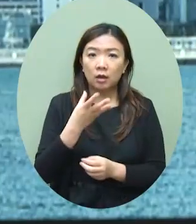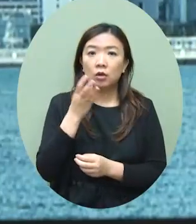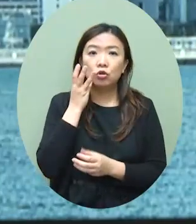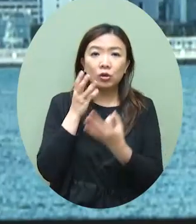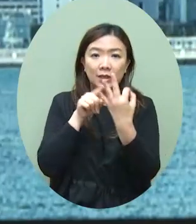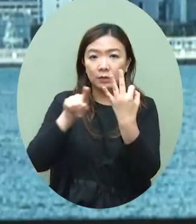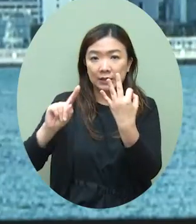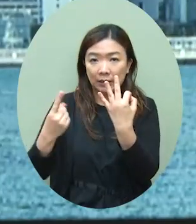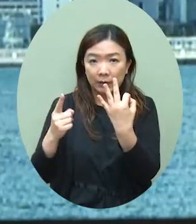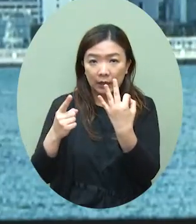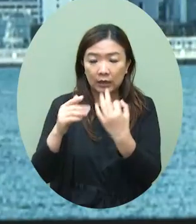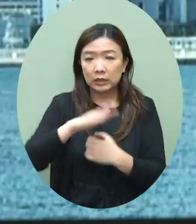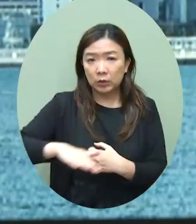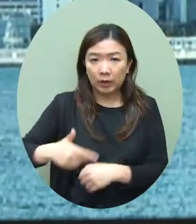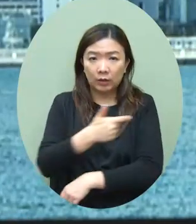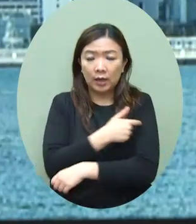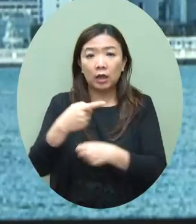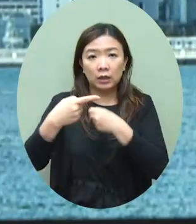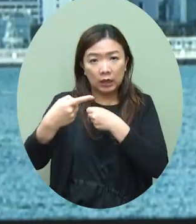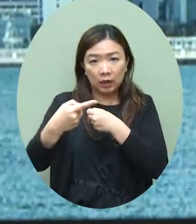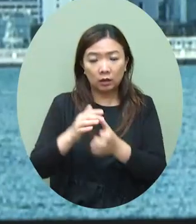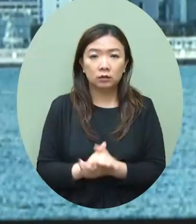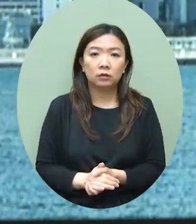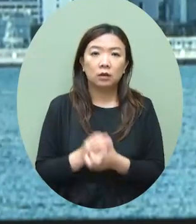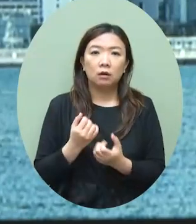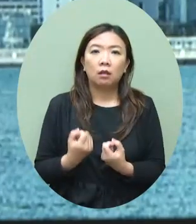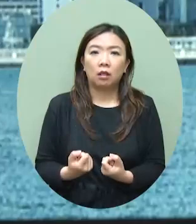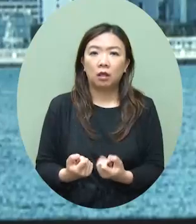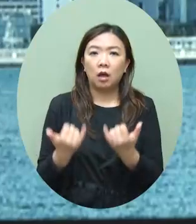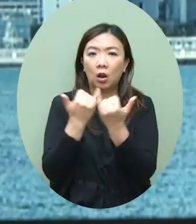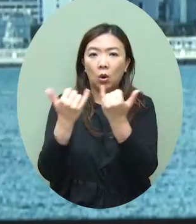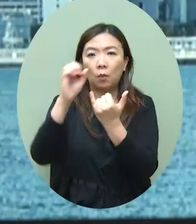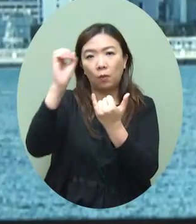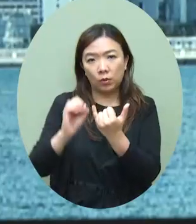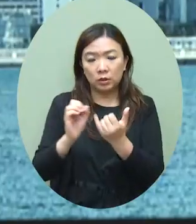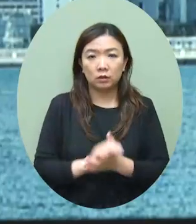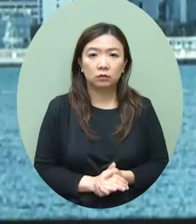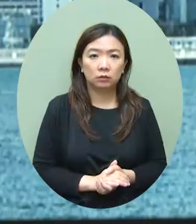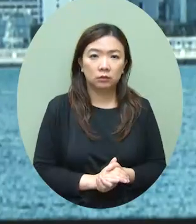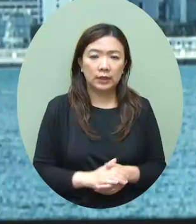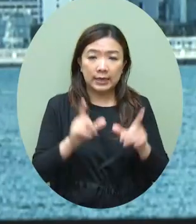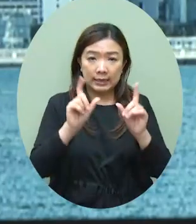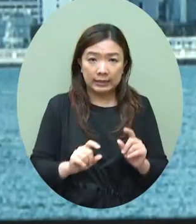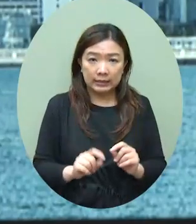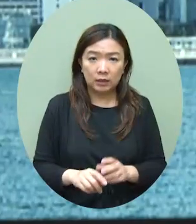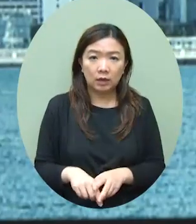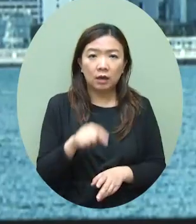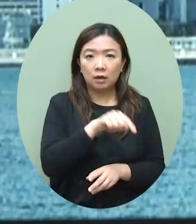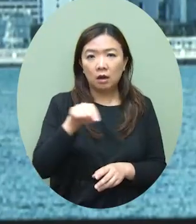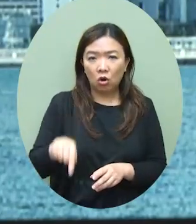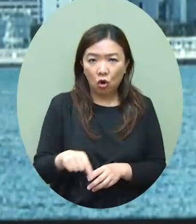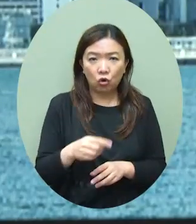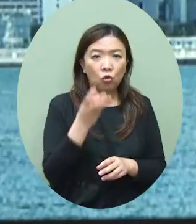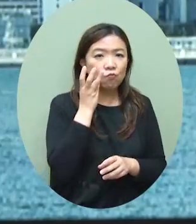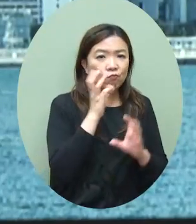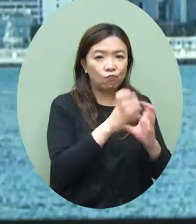11歲嘅小朋友打咗第一針咧，就係66%。換句話說咧，喺呢兩個年齡嘅組